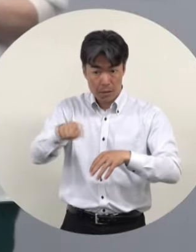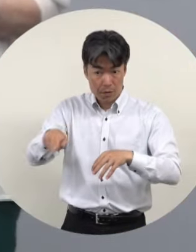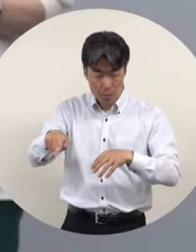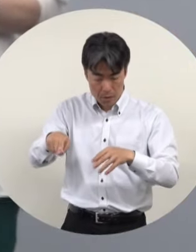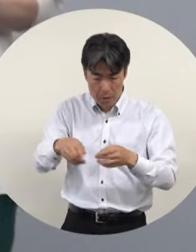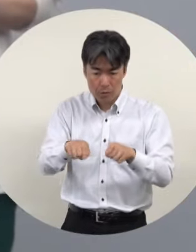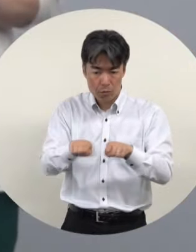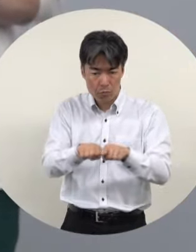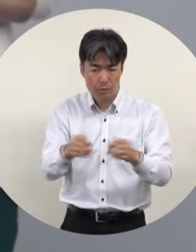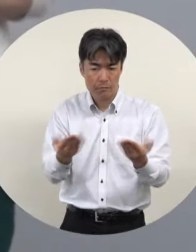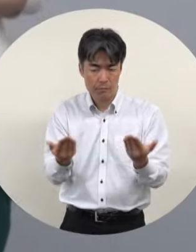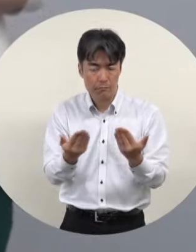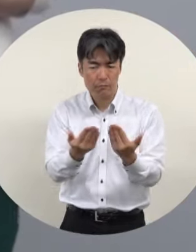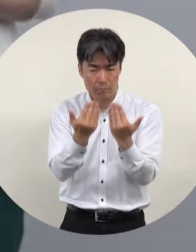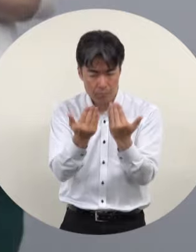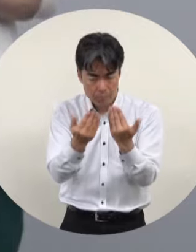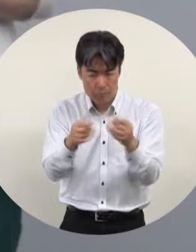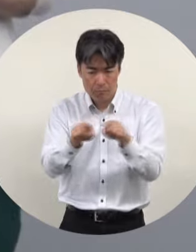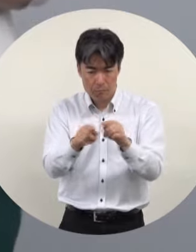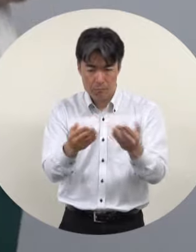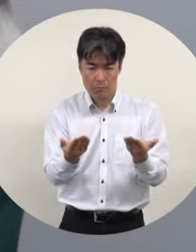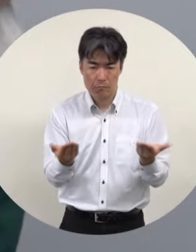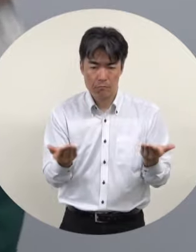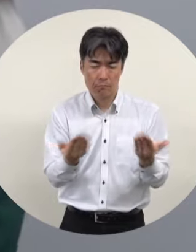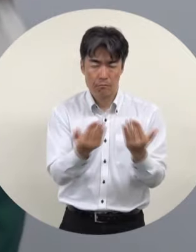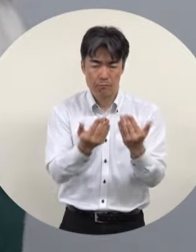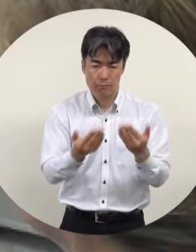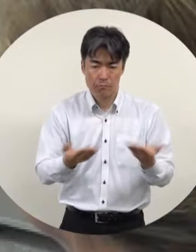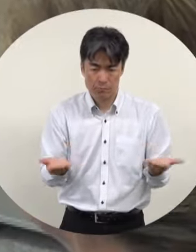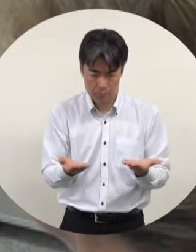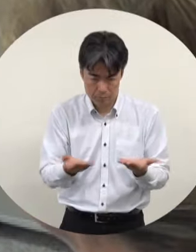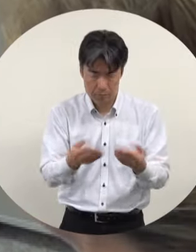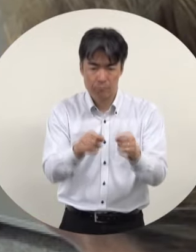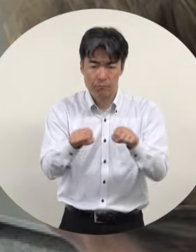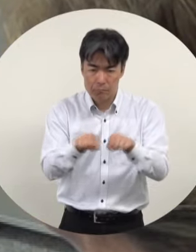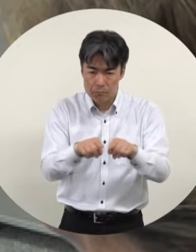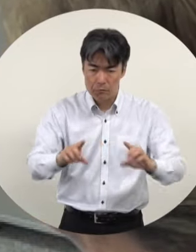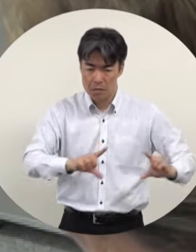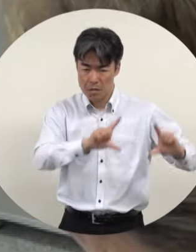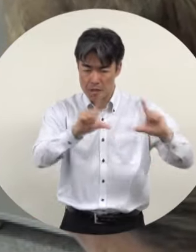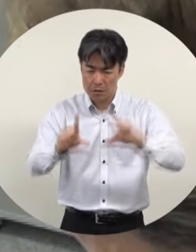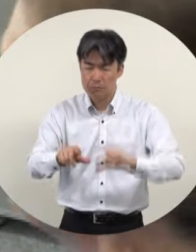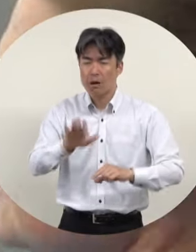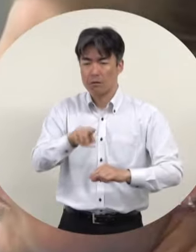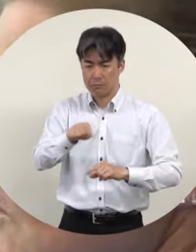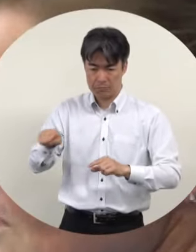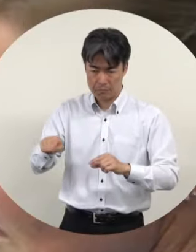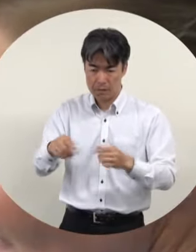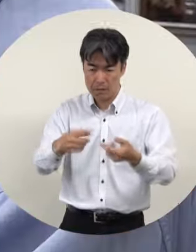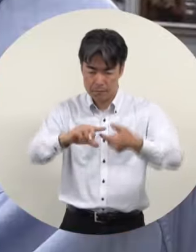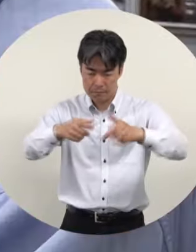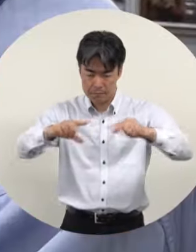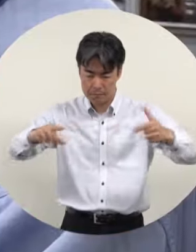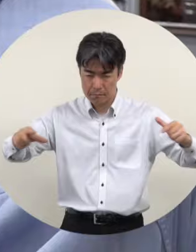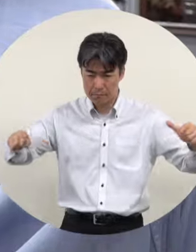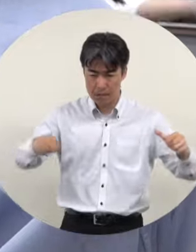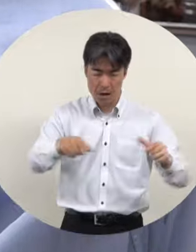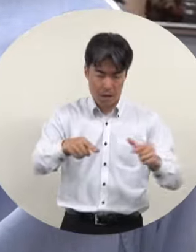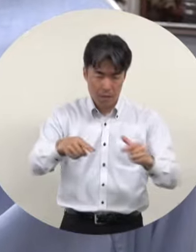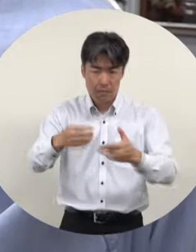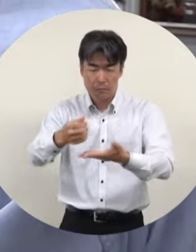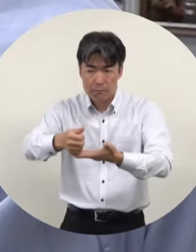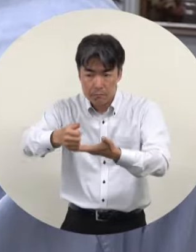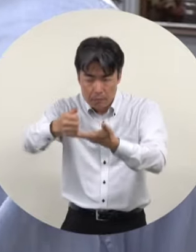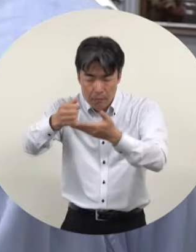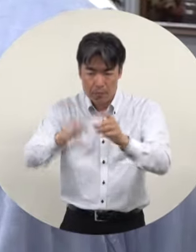外国にルーツを持つ人々が共に学び、共に働き、共に暮らしています。多様性を尊